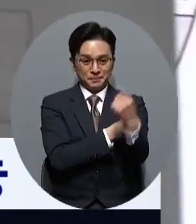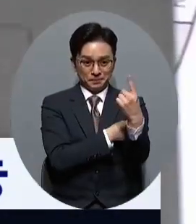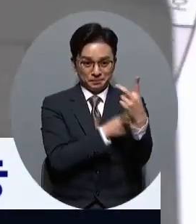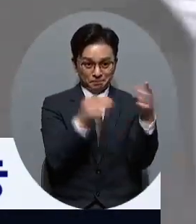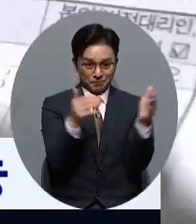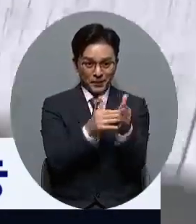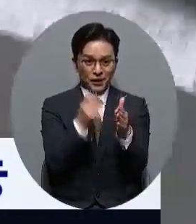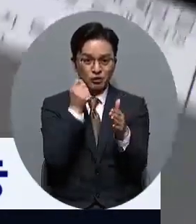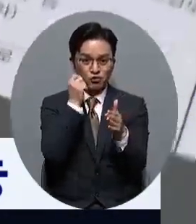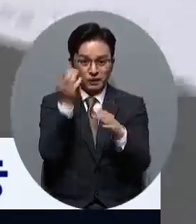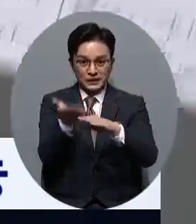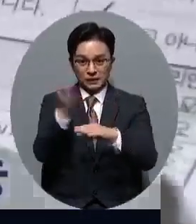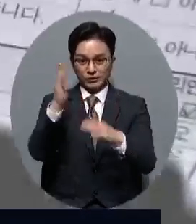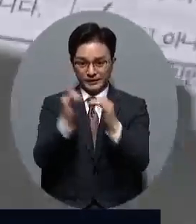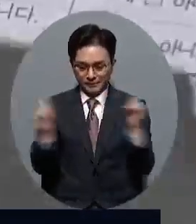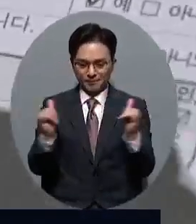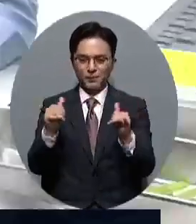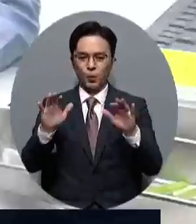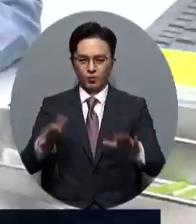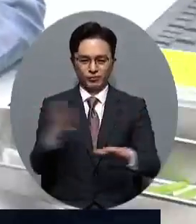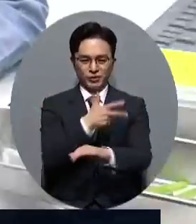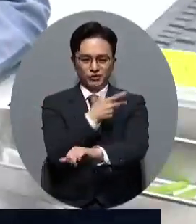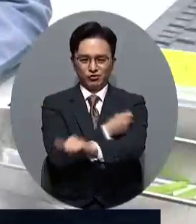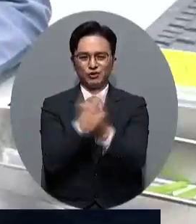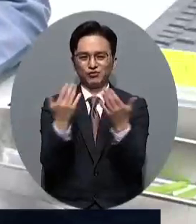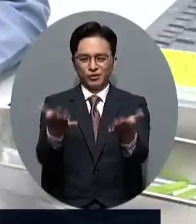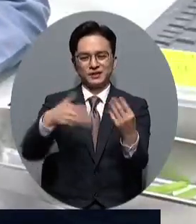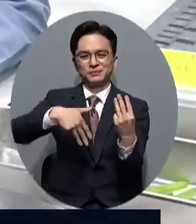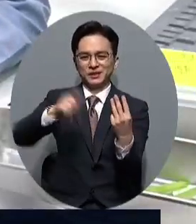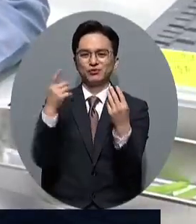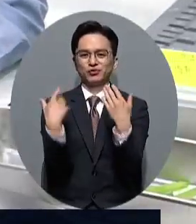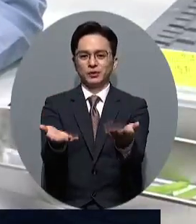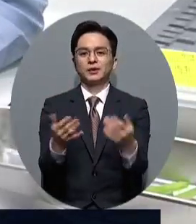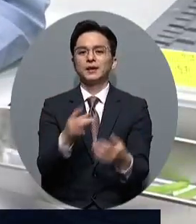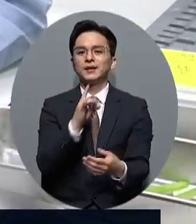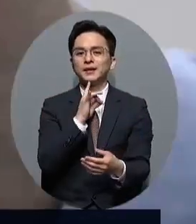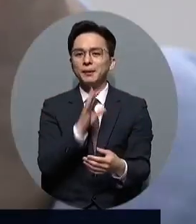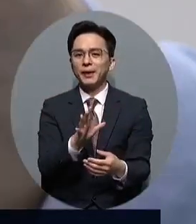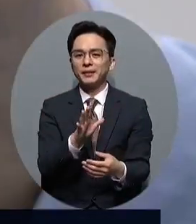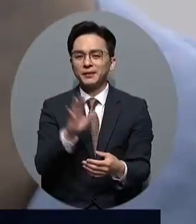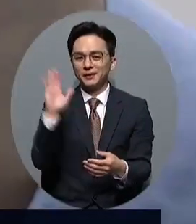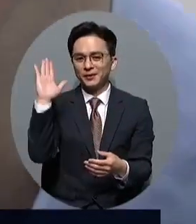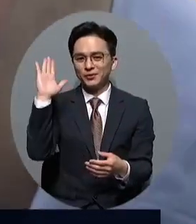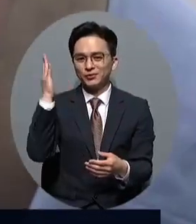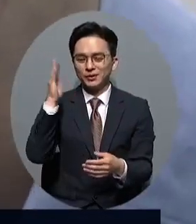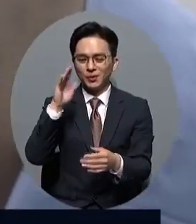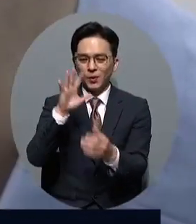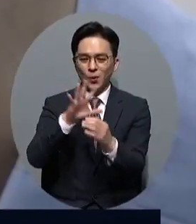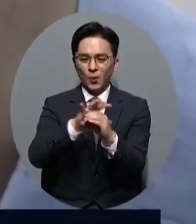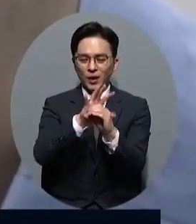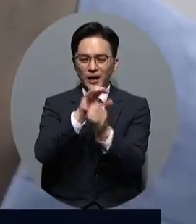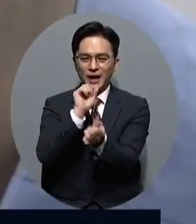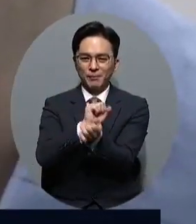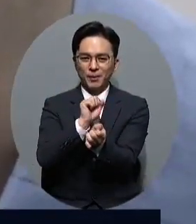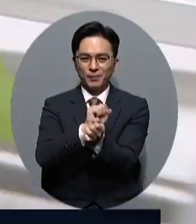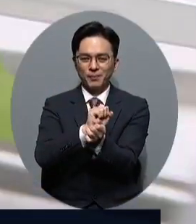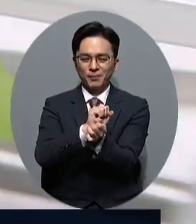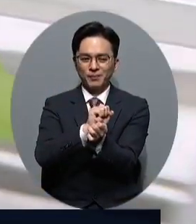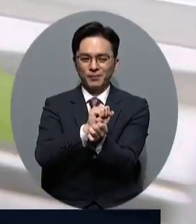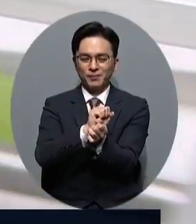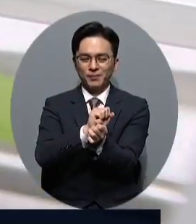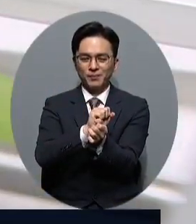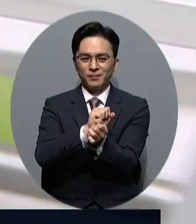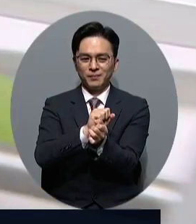추가 접종을 받게 됩니다. 다만 정부는 최근 돌파 감염 사례가 늘면서 시기를 앞당겨야 한다는 일부